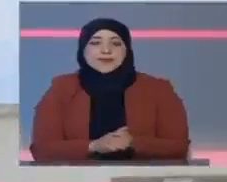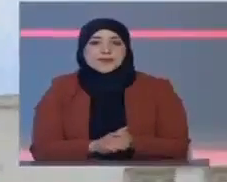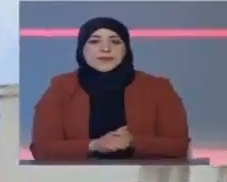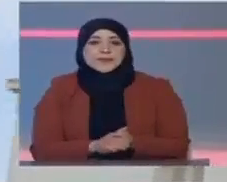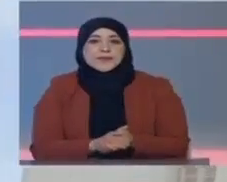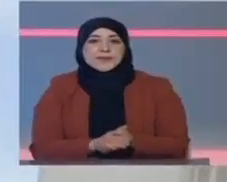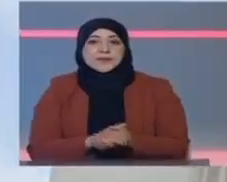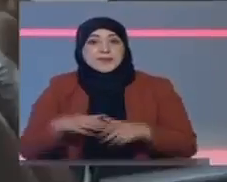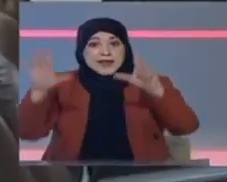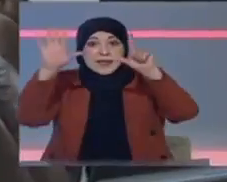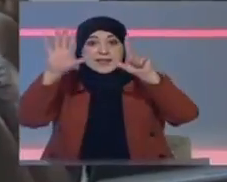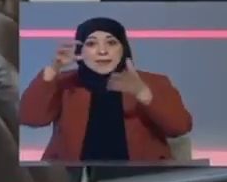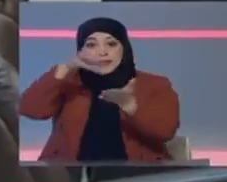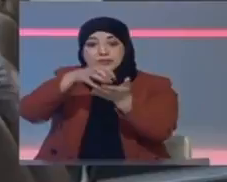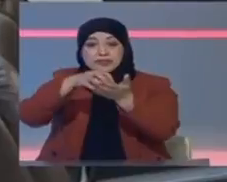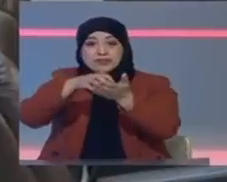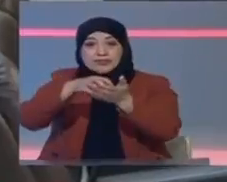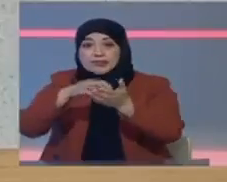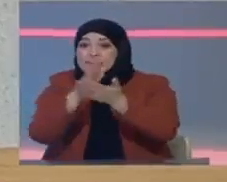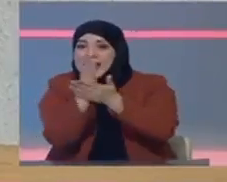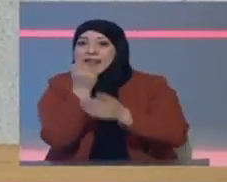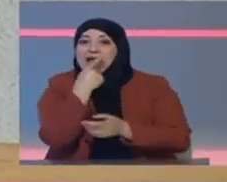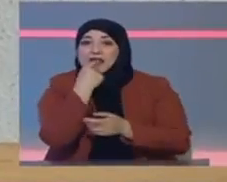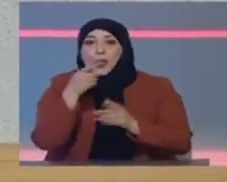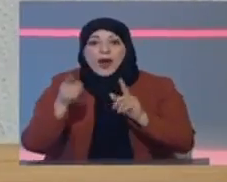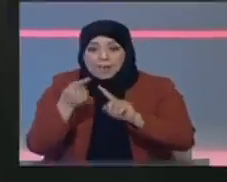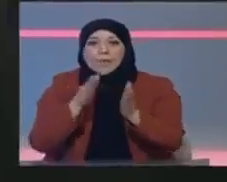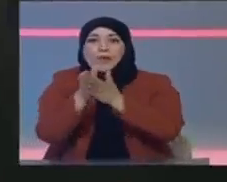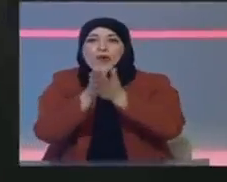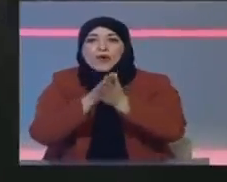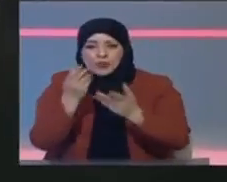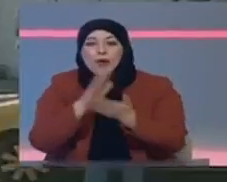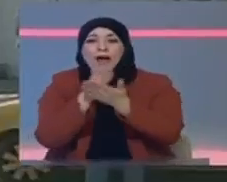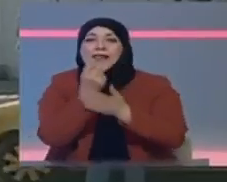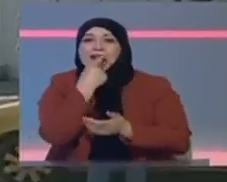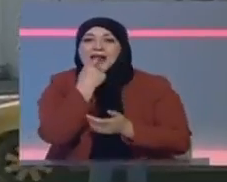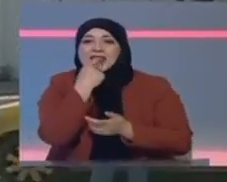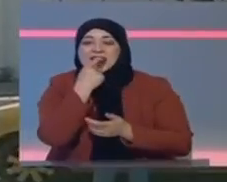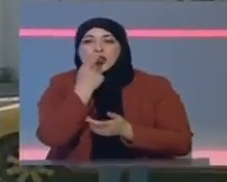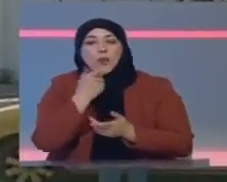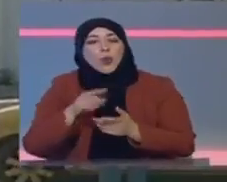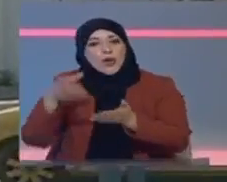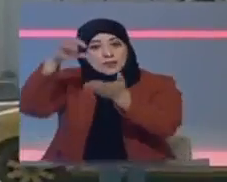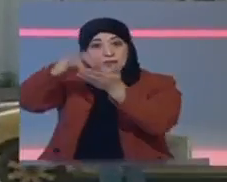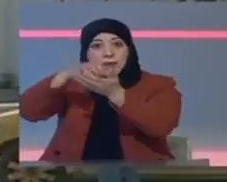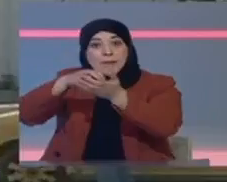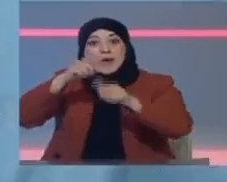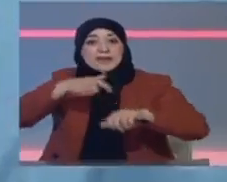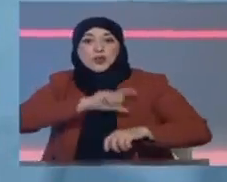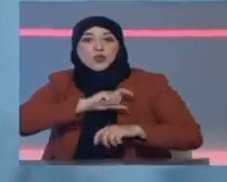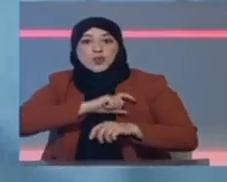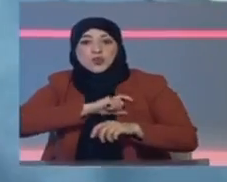سبعه مخابر محليه لصناعه الادويه تبدي استعدادا لصناعه دواء فلورنتينو مخبر مستشفى الجميع